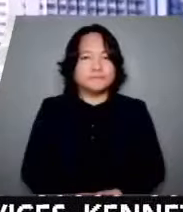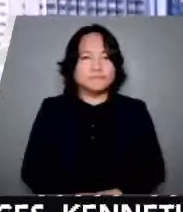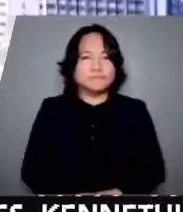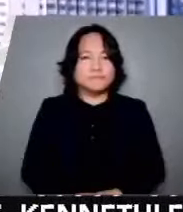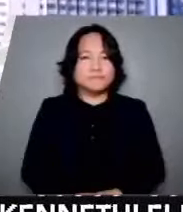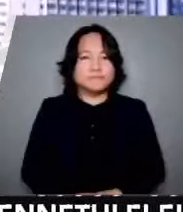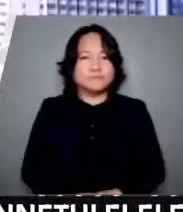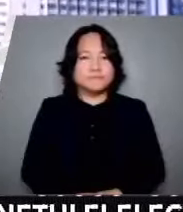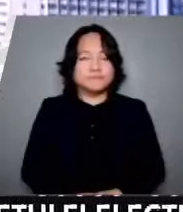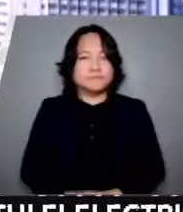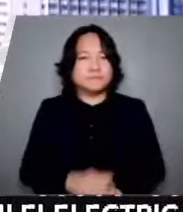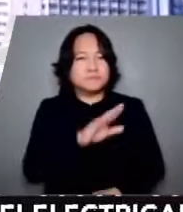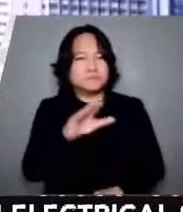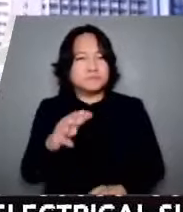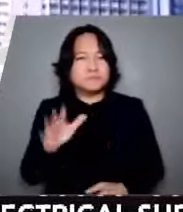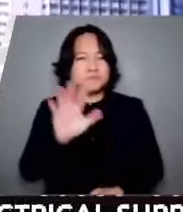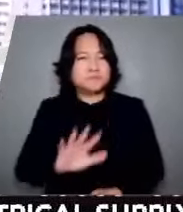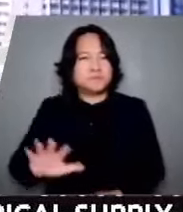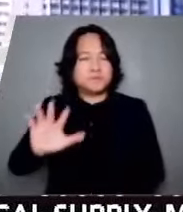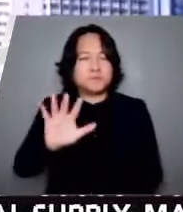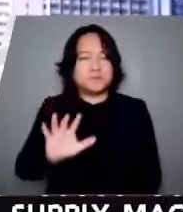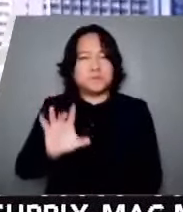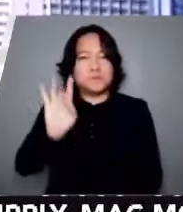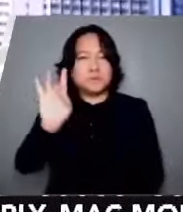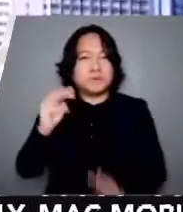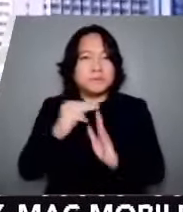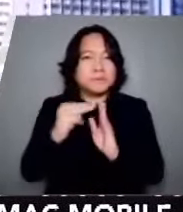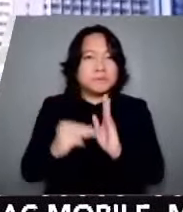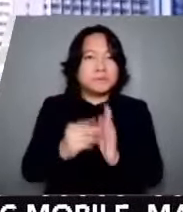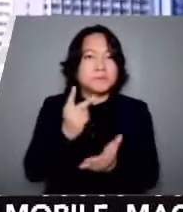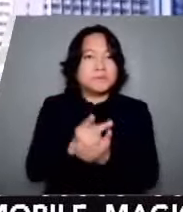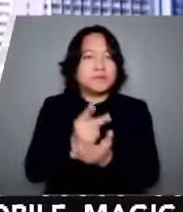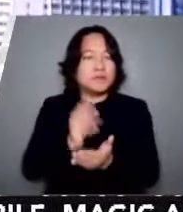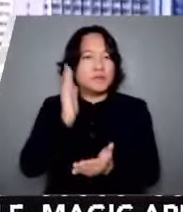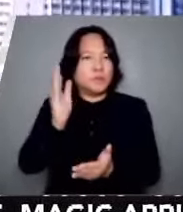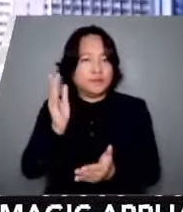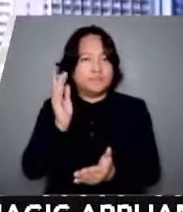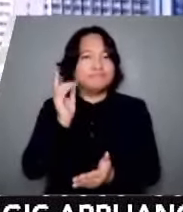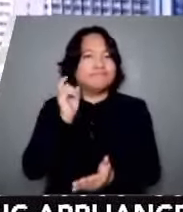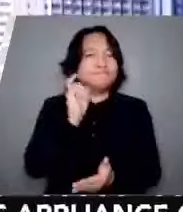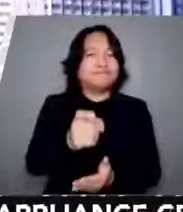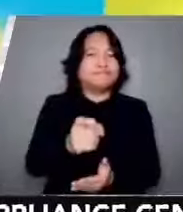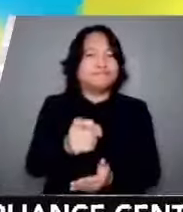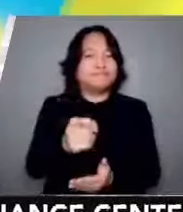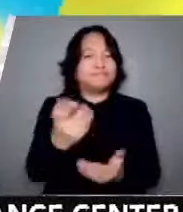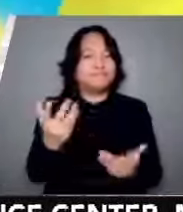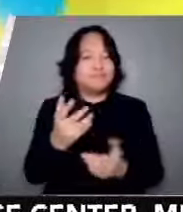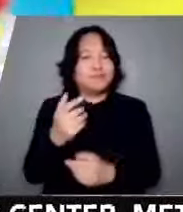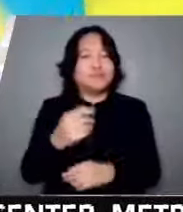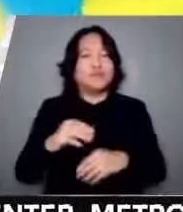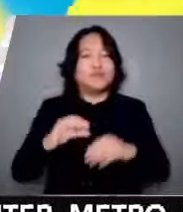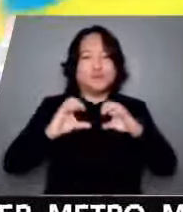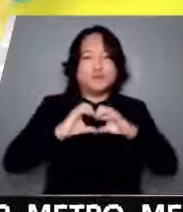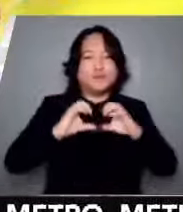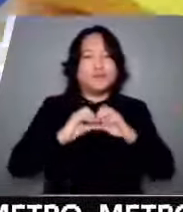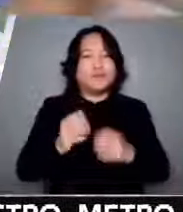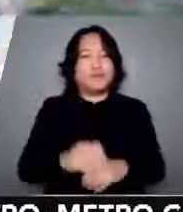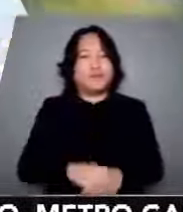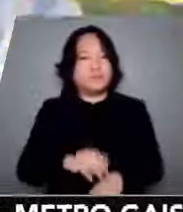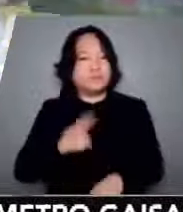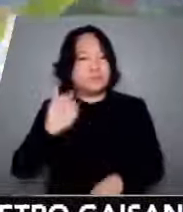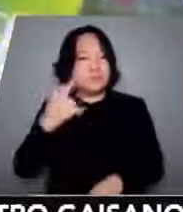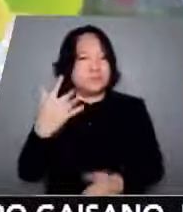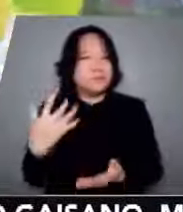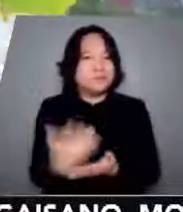Mahigit 8 milyong piso ang ipamimigay sa bagong promo ng GMA na Kapuso Bigtime Panalo. Pwedeng manalo nating 1 milyong piso ang isang